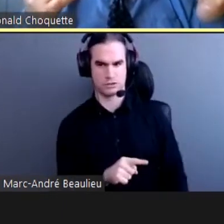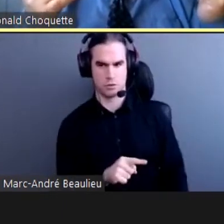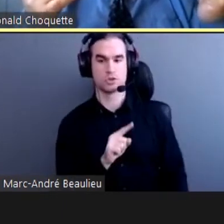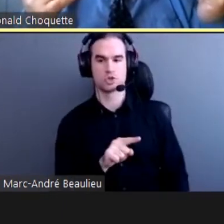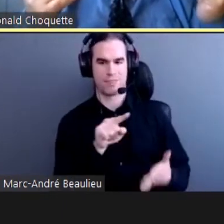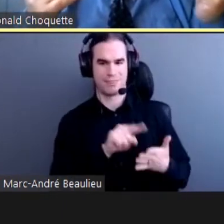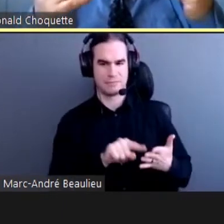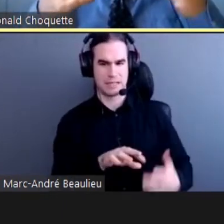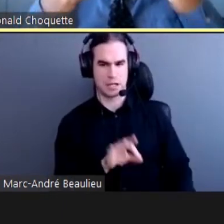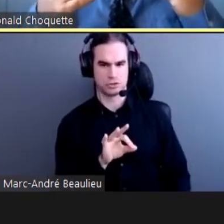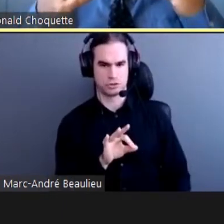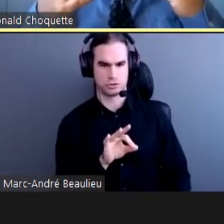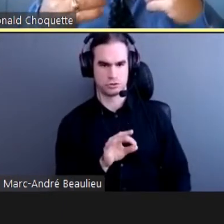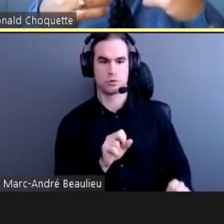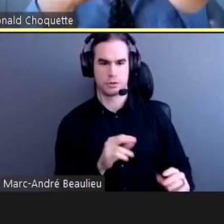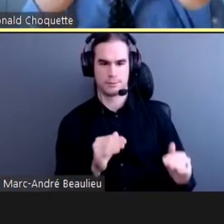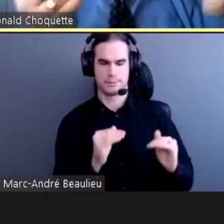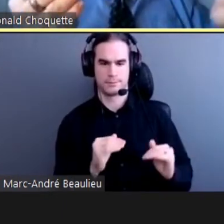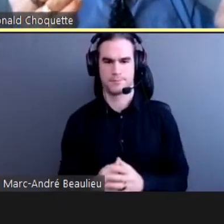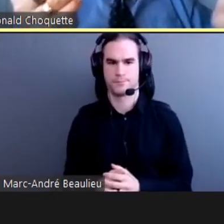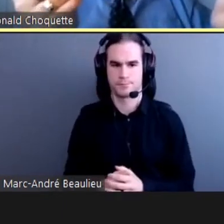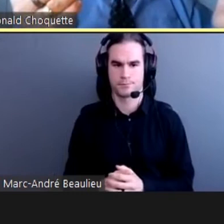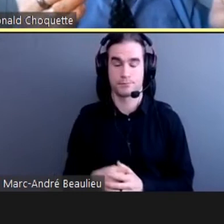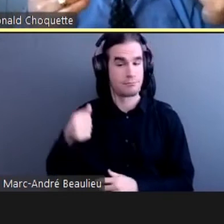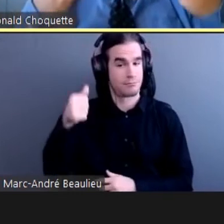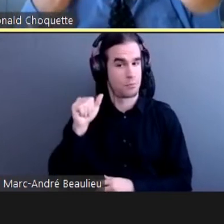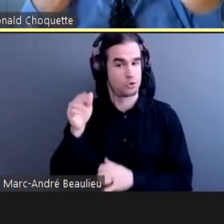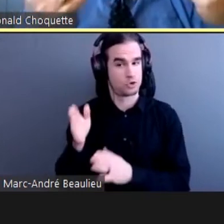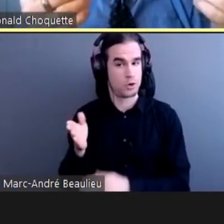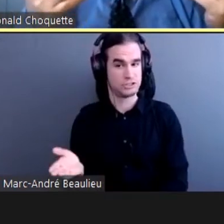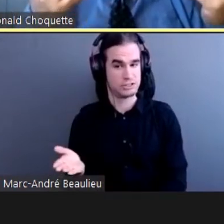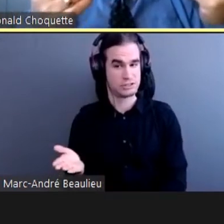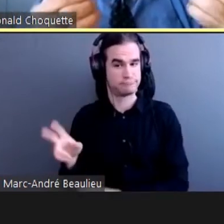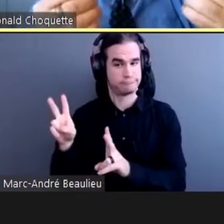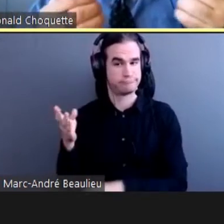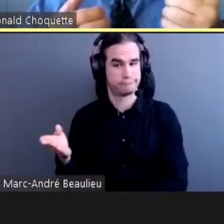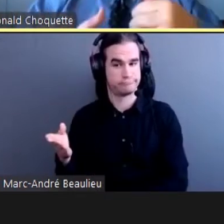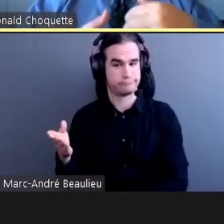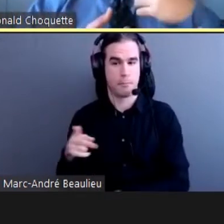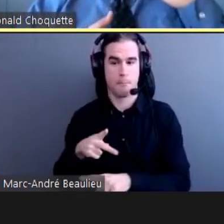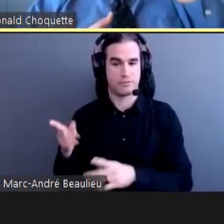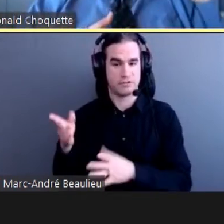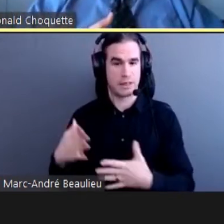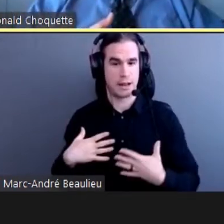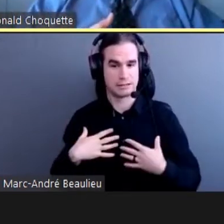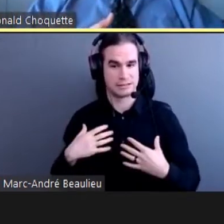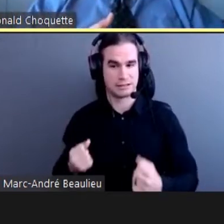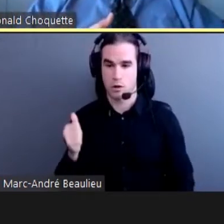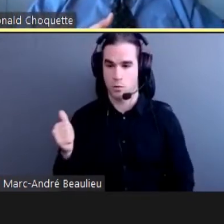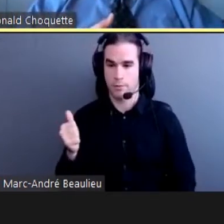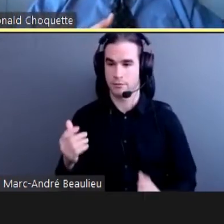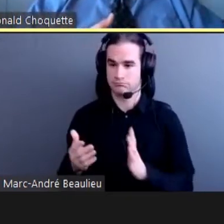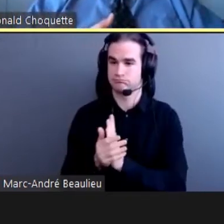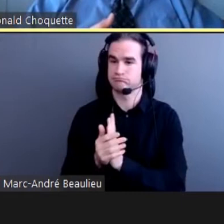c'est un dépistage. OK? Puis l'audiologiste, c'est le professionnel de la santé qui possède le